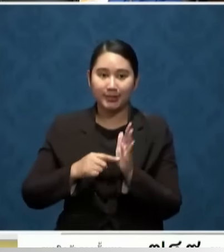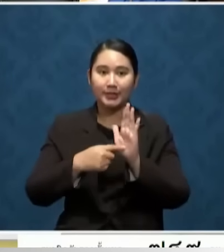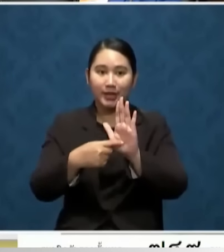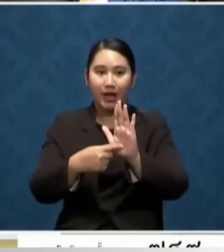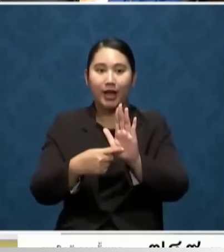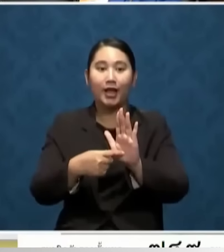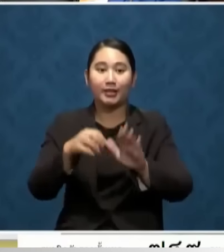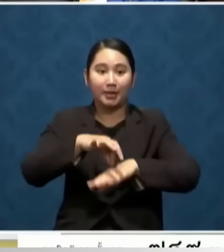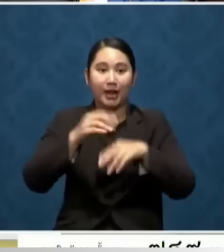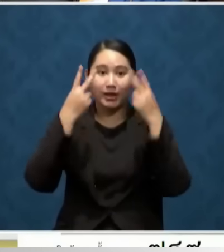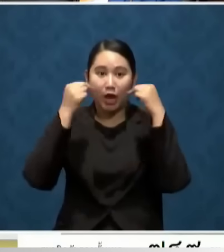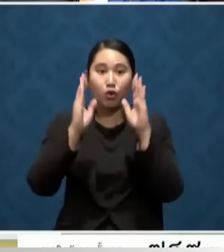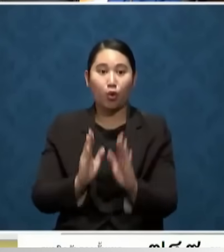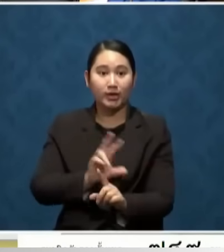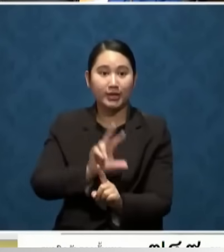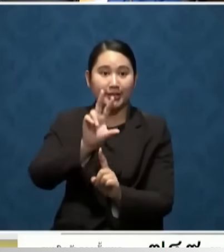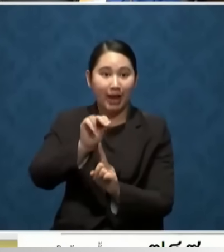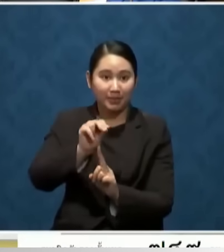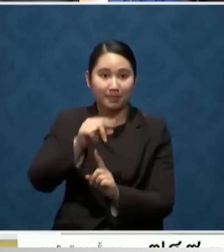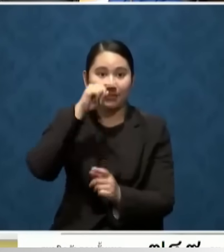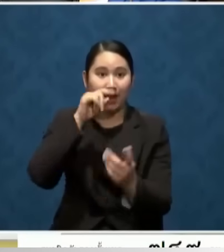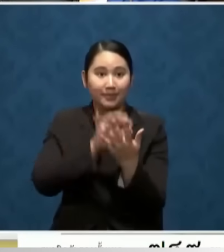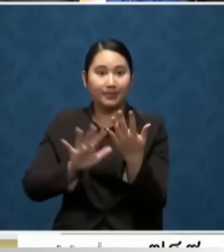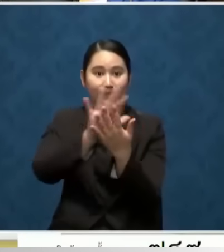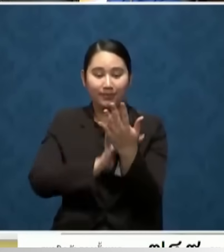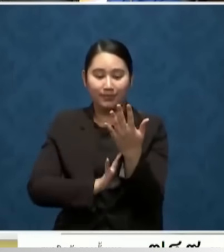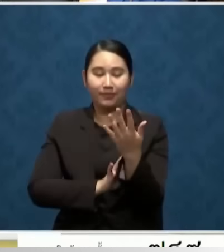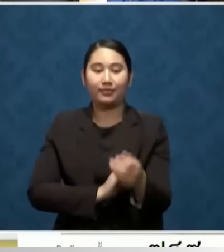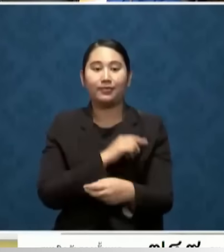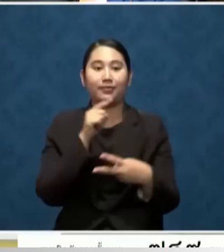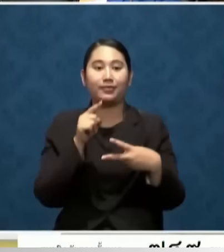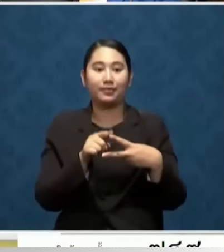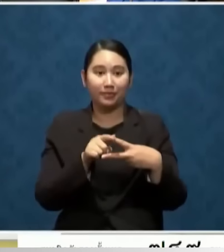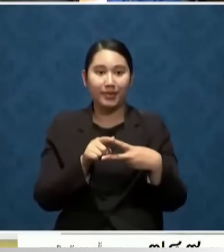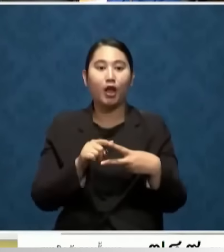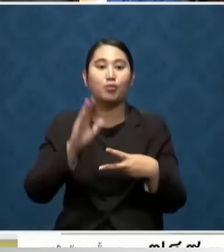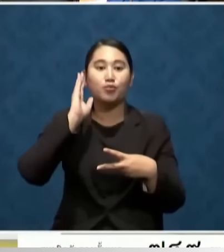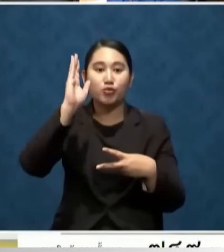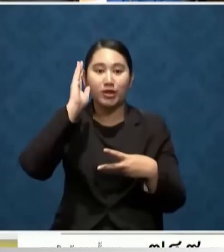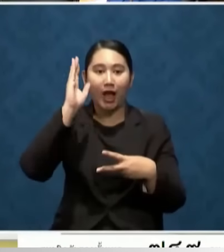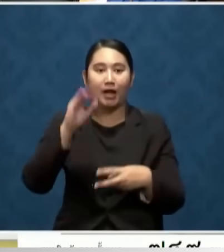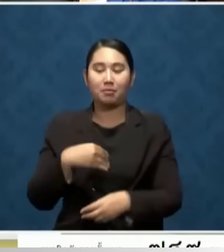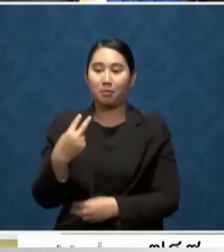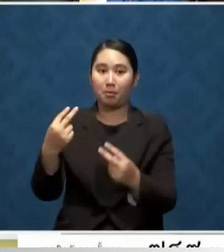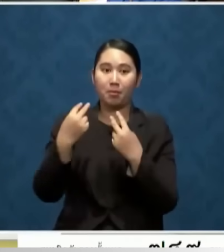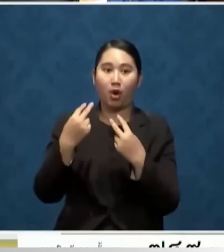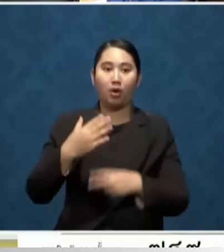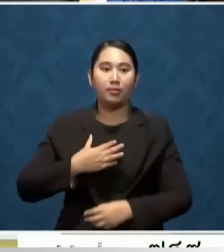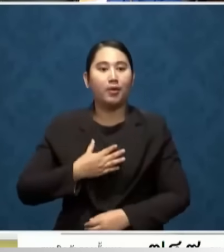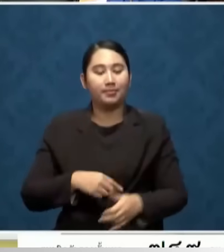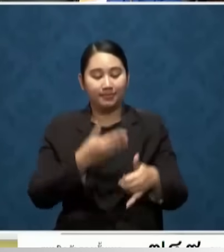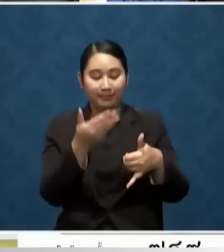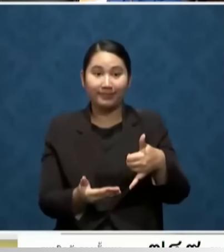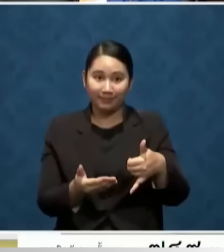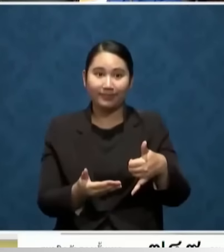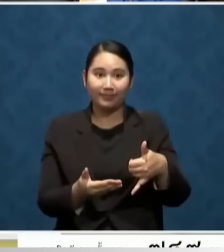ที่30ของประเทศไทยต้องเริ่มต้นอย่างนี้ครับท่านชาดาได้ติติงบุคลิกของผมนะครับได้ติติ